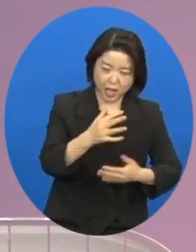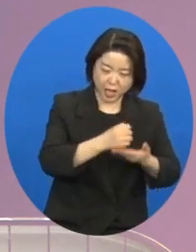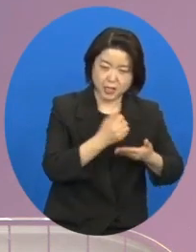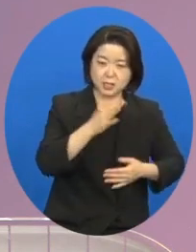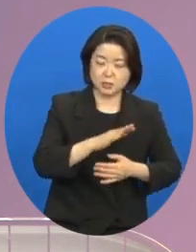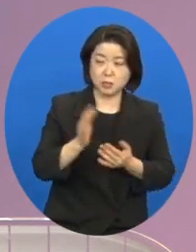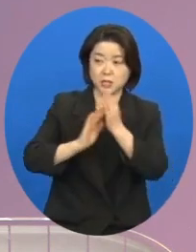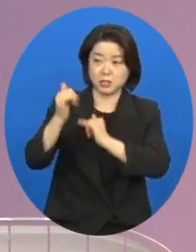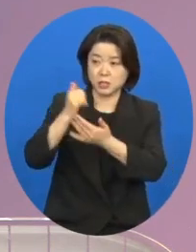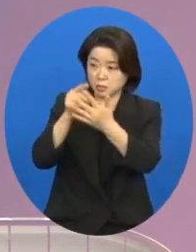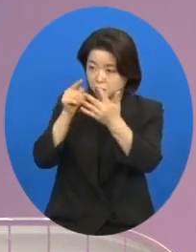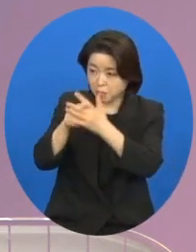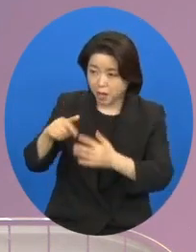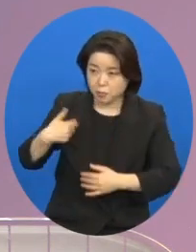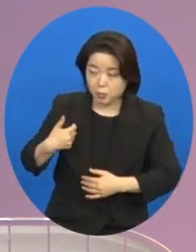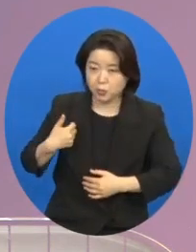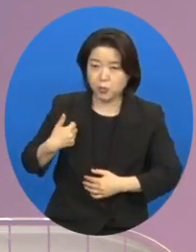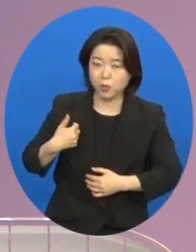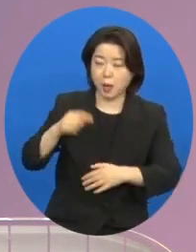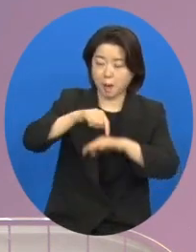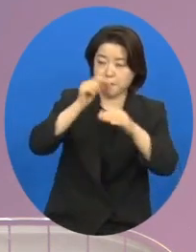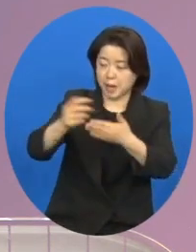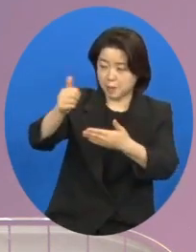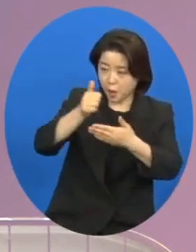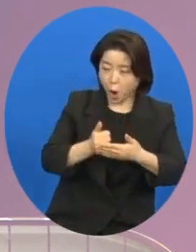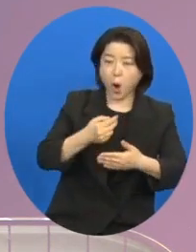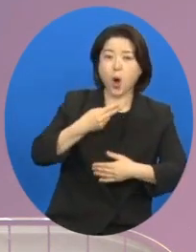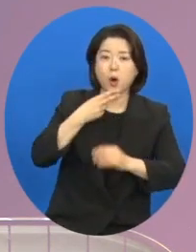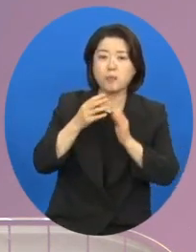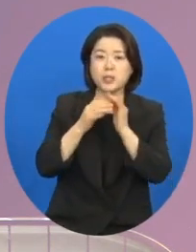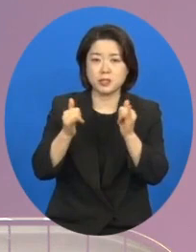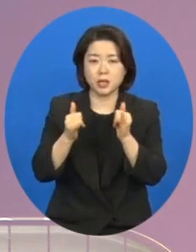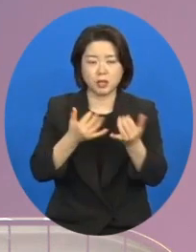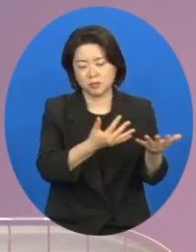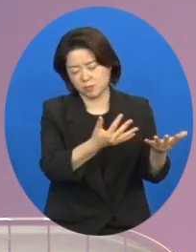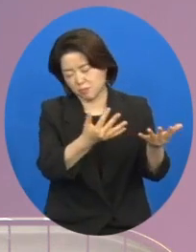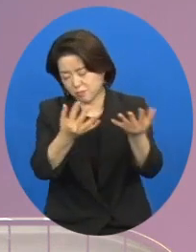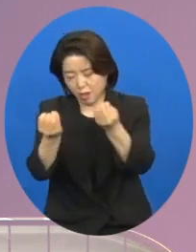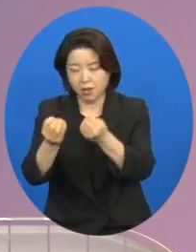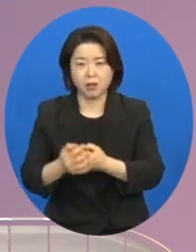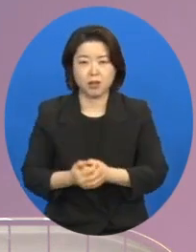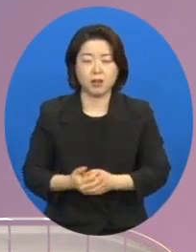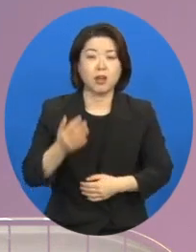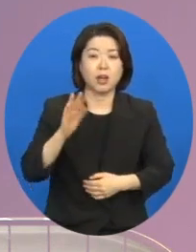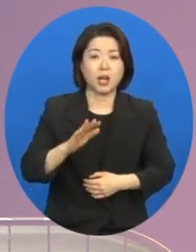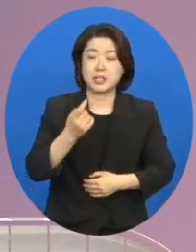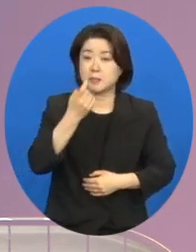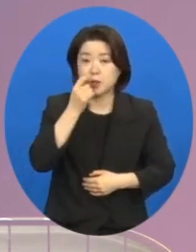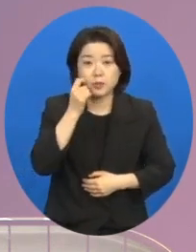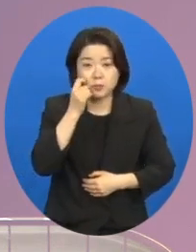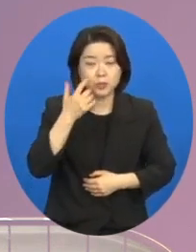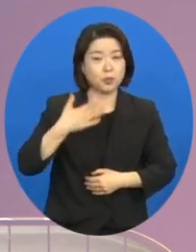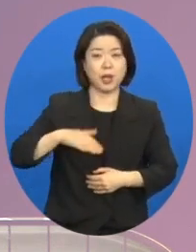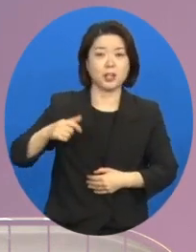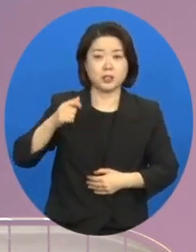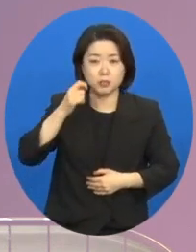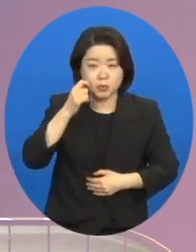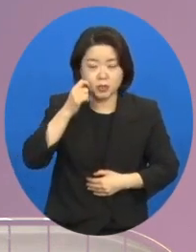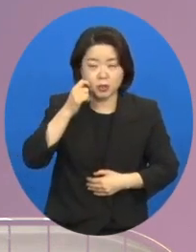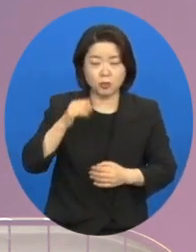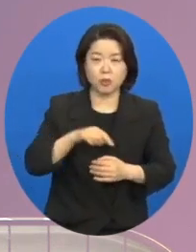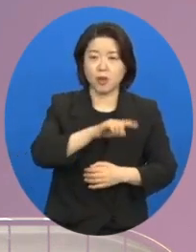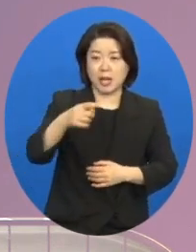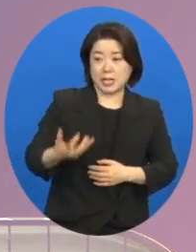알아보지 못하고 예수님이 그 마음에 영접하지 않는 사람들이 얼마나 많은지 몰라요. 그러나 배우지 못하고 알지 못하고 가지지